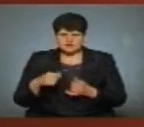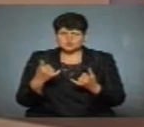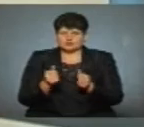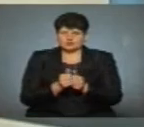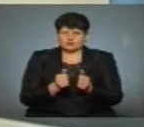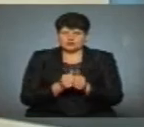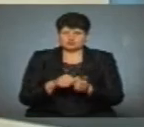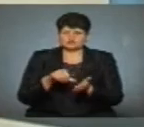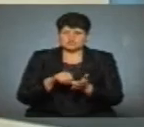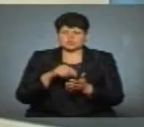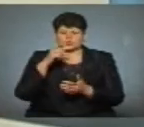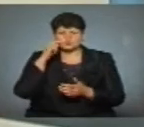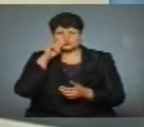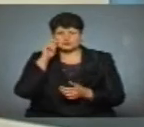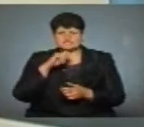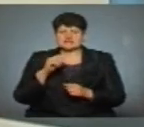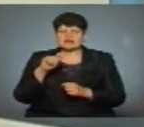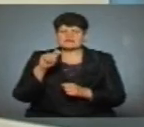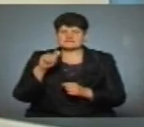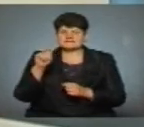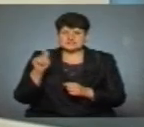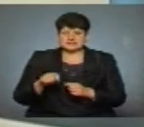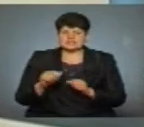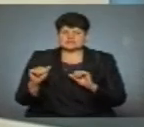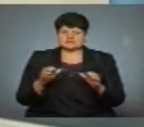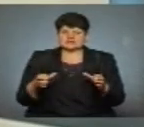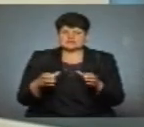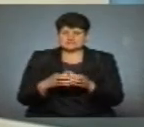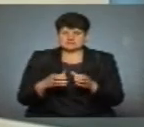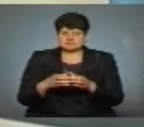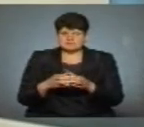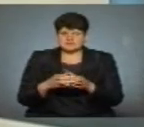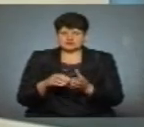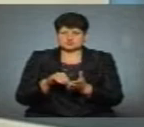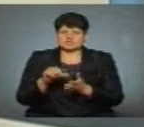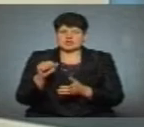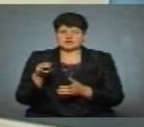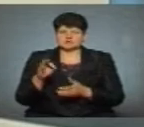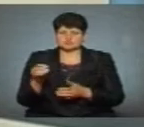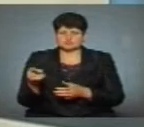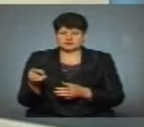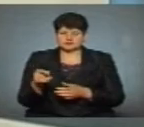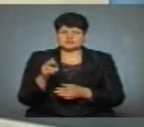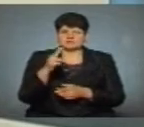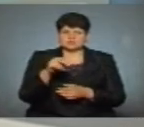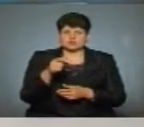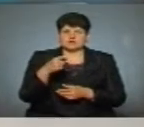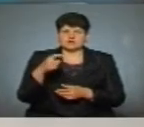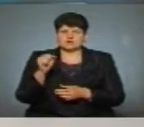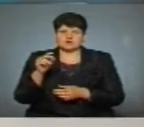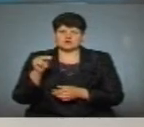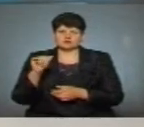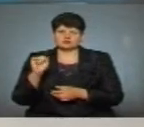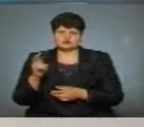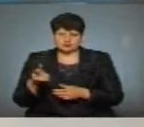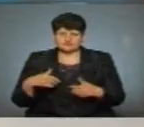мною учасник російсько-української війни, керівник спілки об'єднання учасників АТО Тернопілля Дмитро Харчук. Вітаю вас!